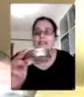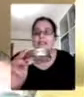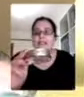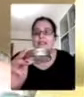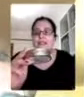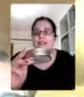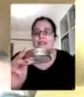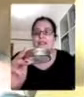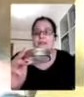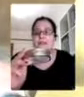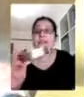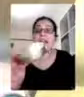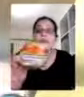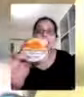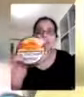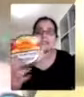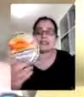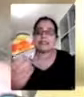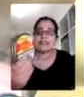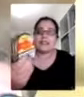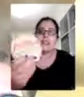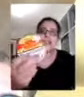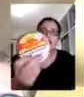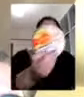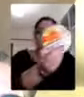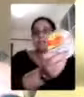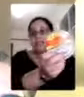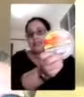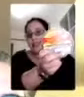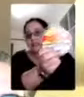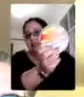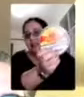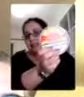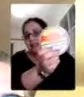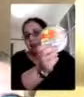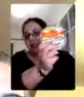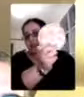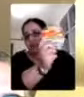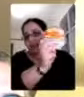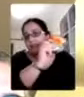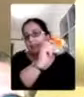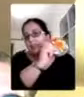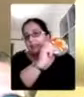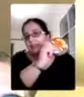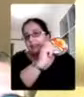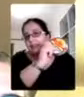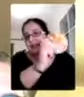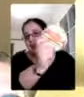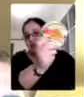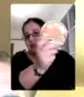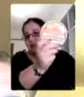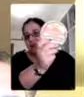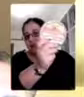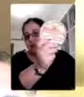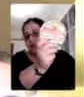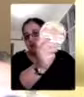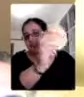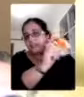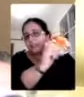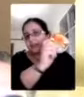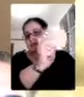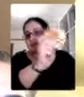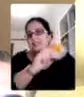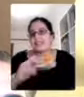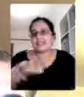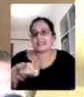Türkiye'dekiler vesaire falan filan ve Amerika'dakiler. Şunun var ya, tadı Amerika'dakilerle aynı. Hafif bir